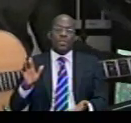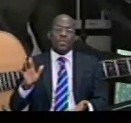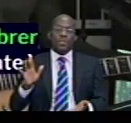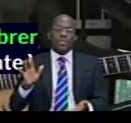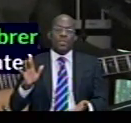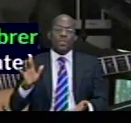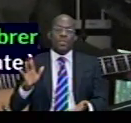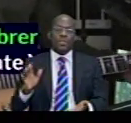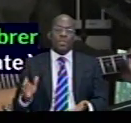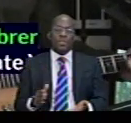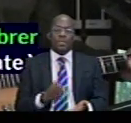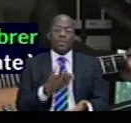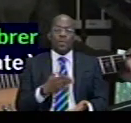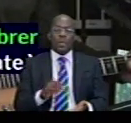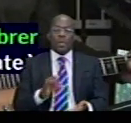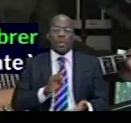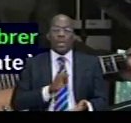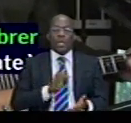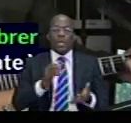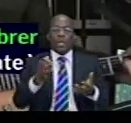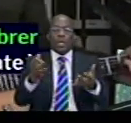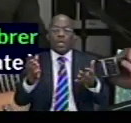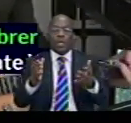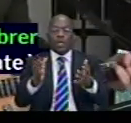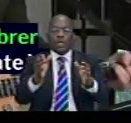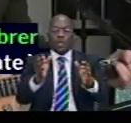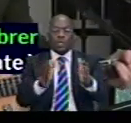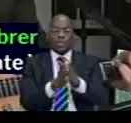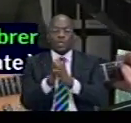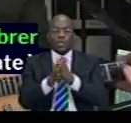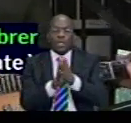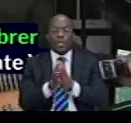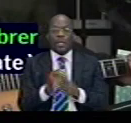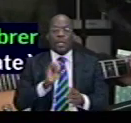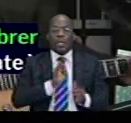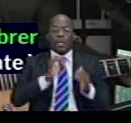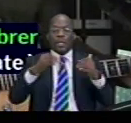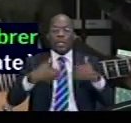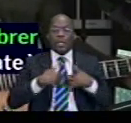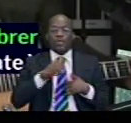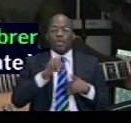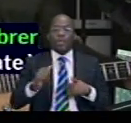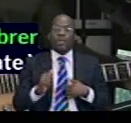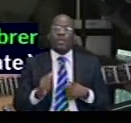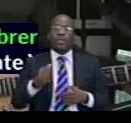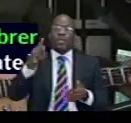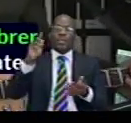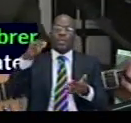Aucune neige mit le voile te célébrer,